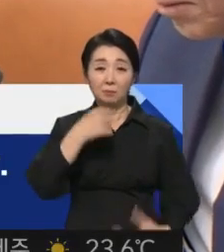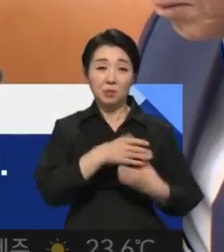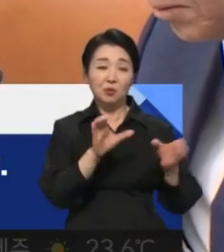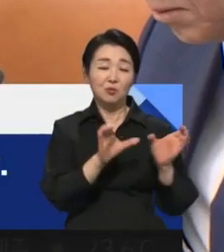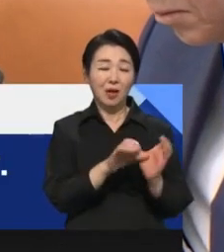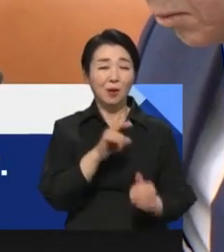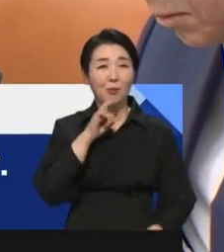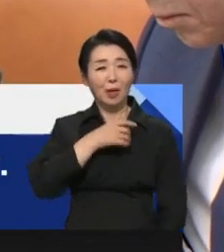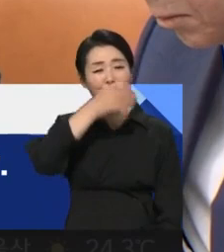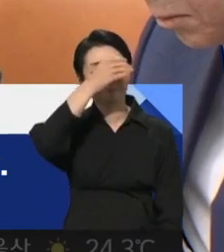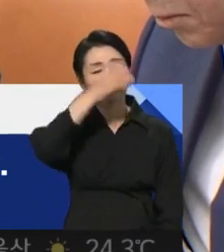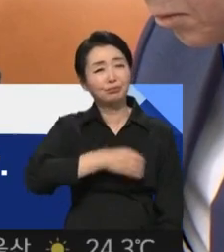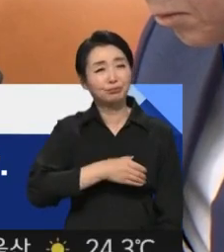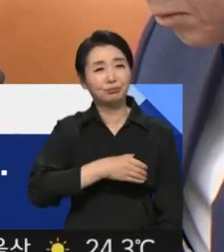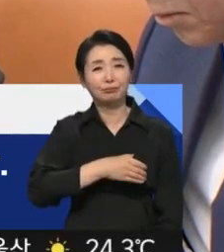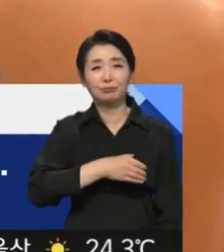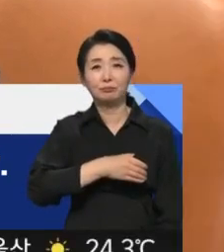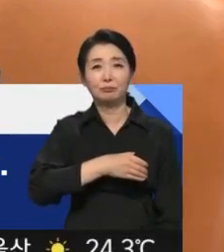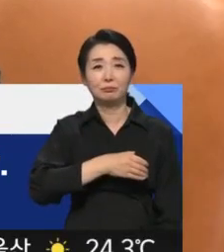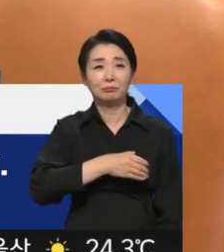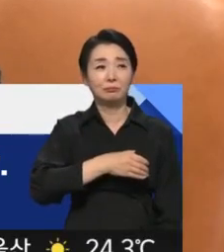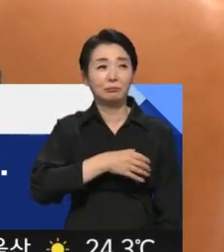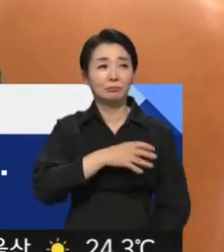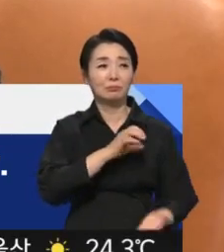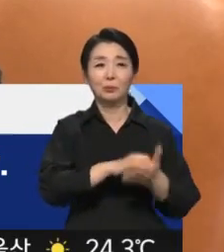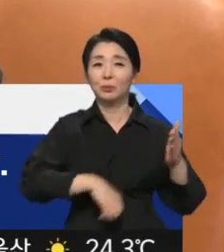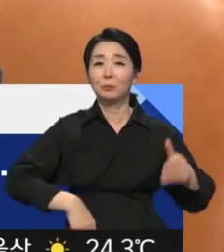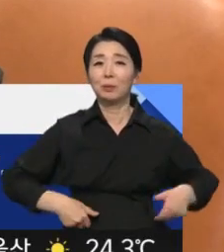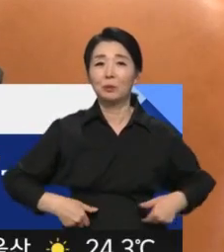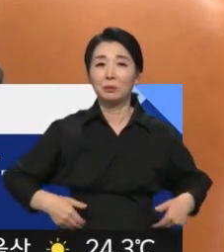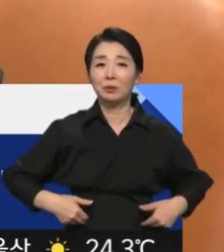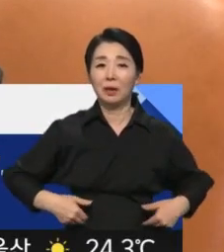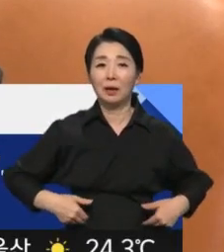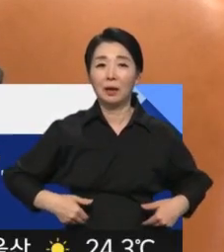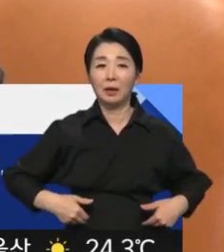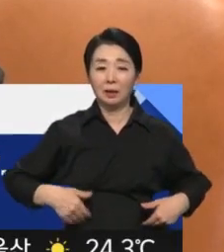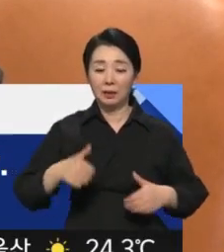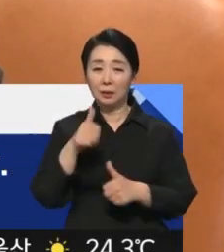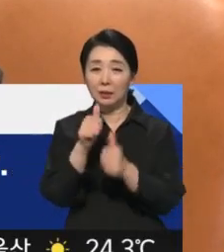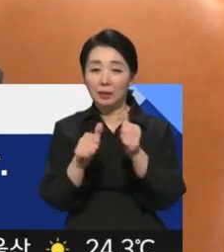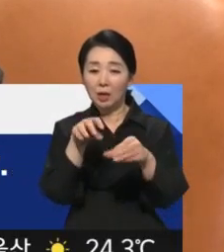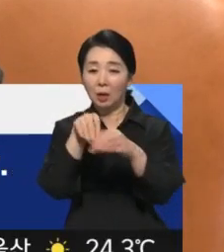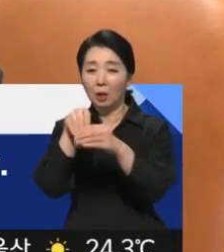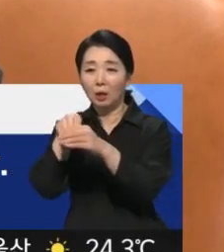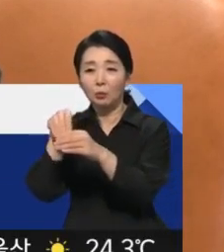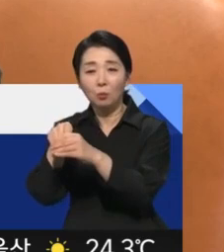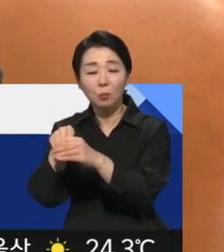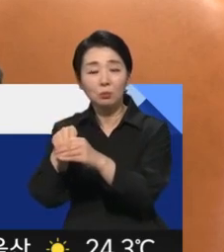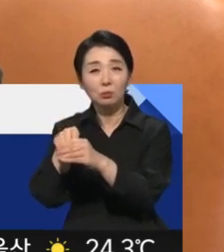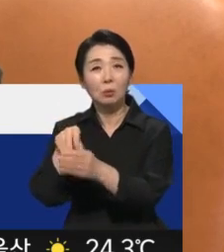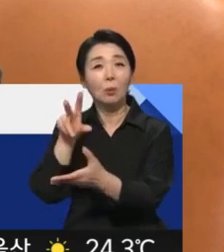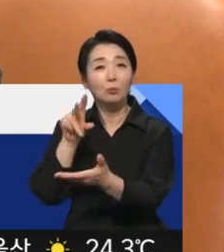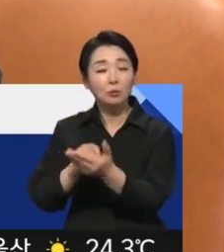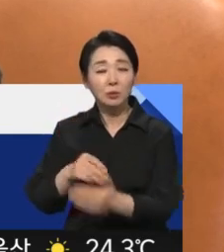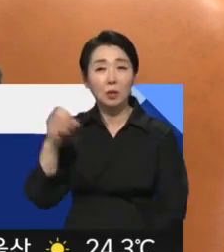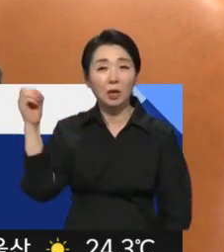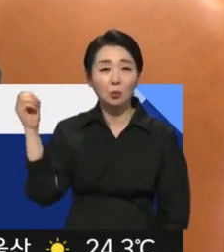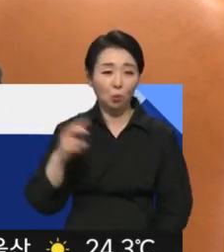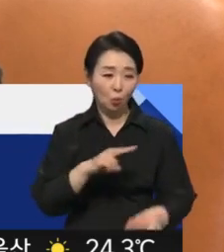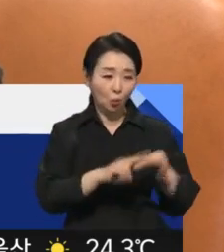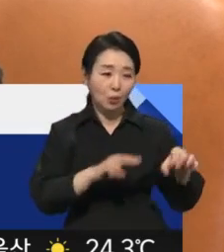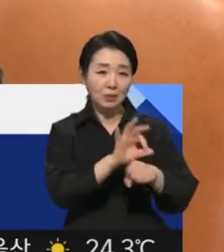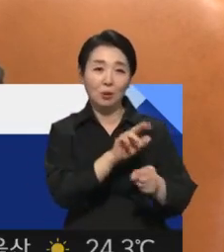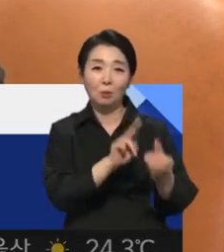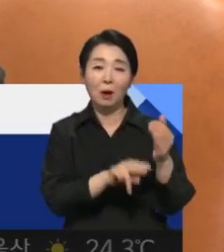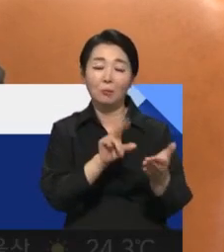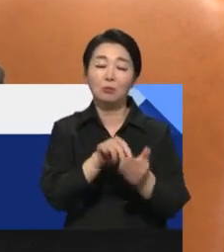내로남불의 꼬리표부터 떼어내야 합니다. 전당대회 돈봉투 의혹, 코인 논란 등의 문제를 대하는 우리의 태도와 자세가 내로남불과